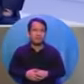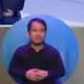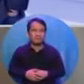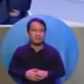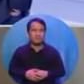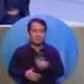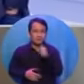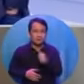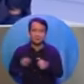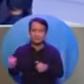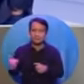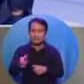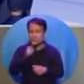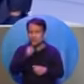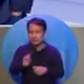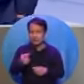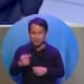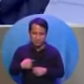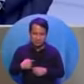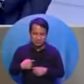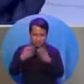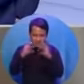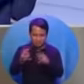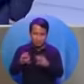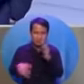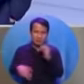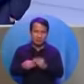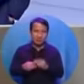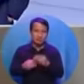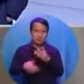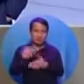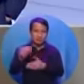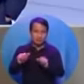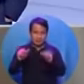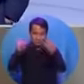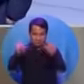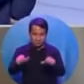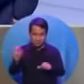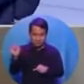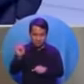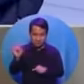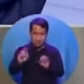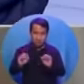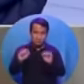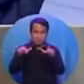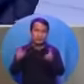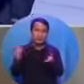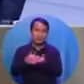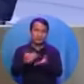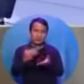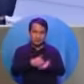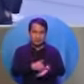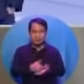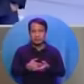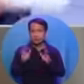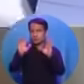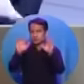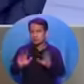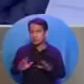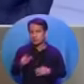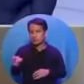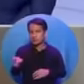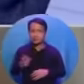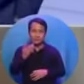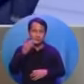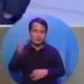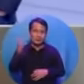Hindi ako magsasawa, papanorin to. Pag na-upload to sa YouTube namin, papanorin to again and again and again and again. Hindi nakakasawa. Ang